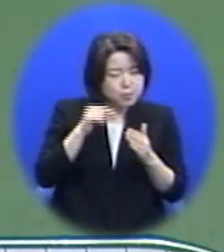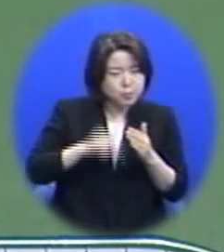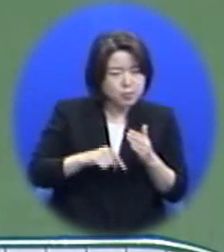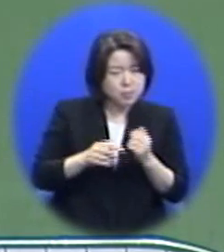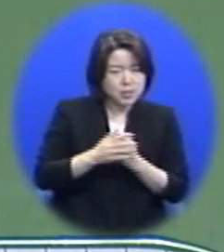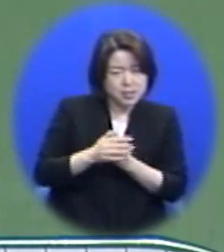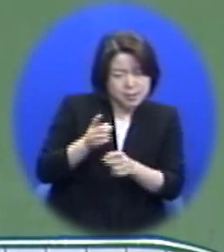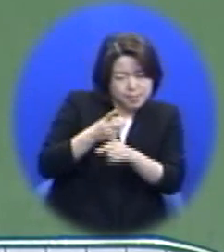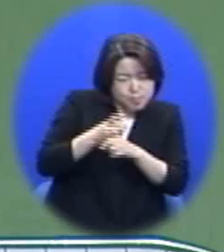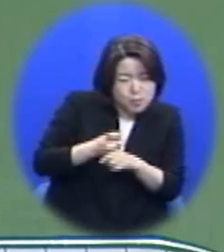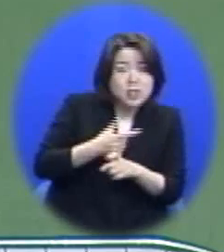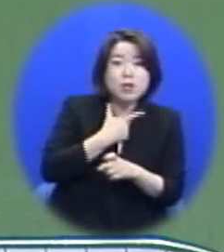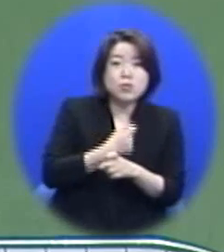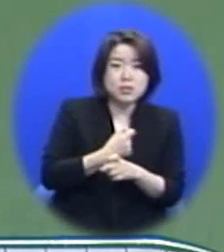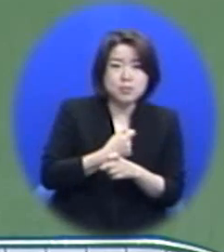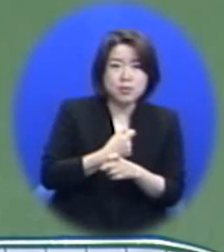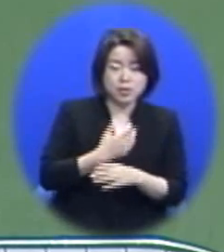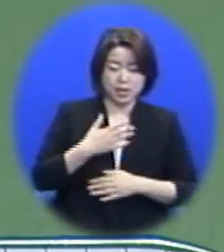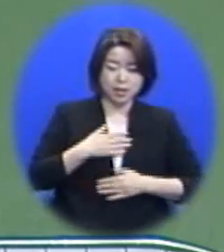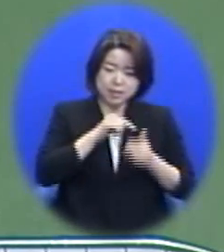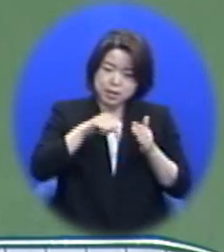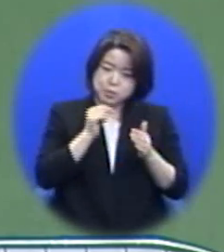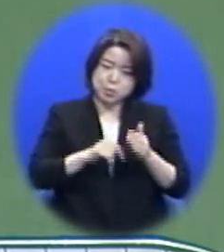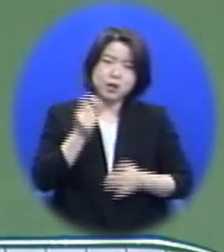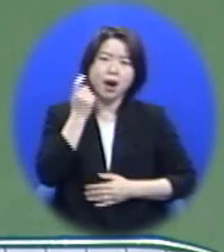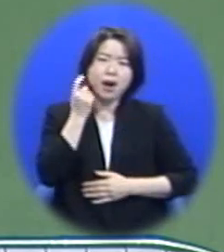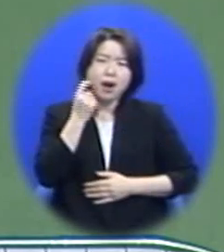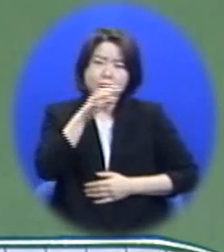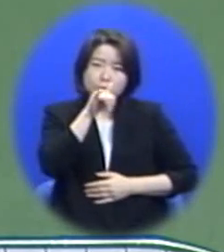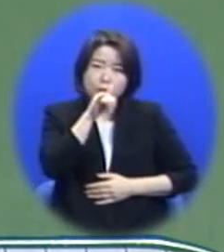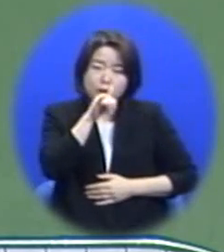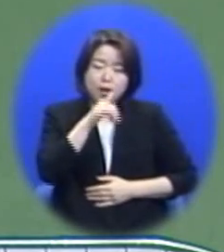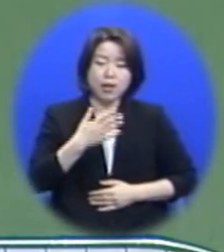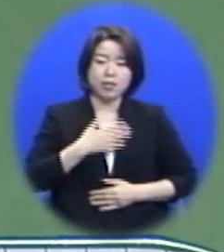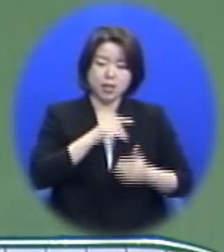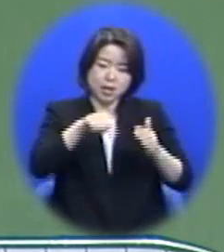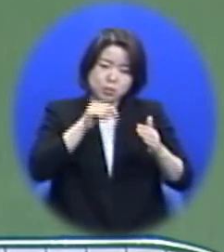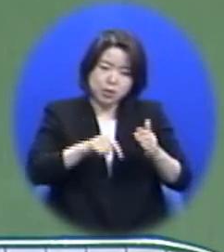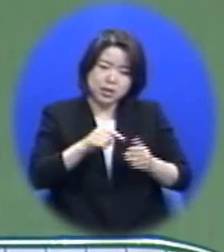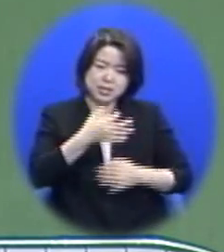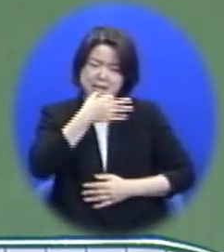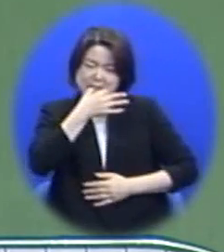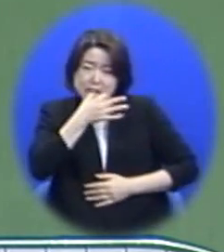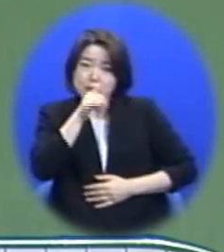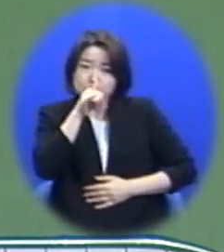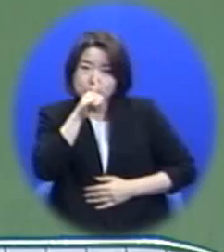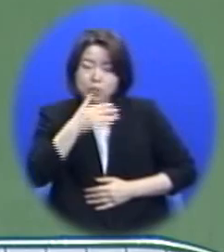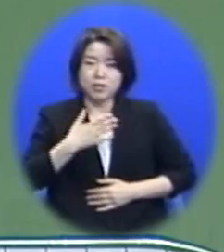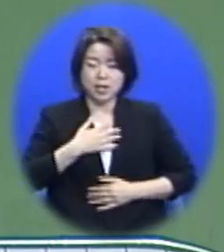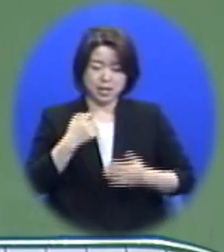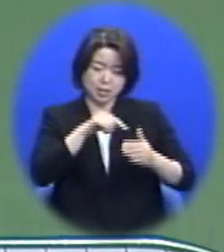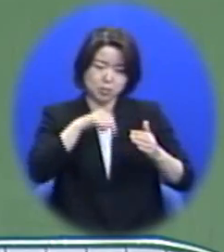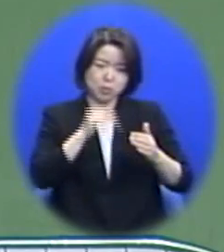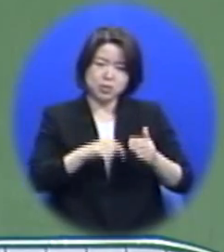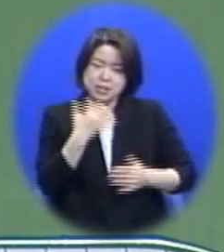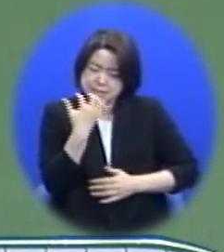안갚음 하기를 좋아하고 내 속으로는 거짓이 있고 내 속에는 탐심이 있고 내 속은